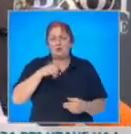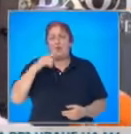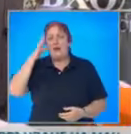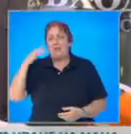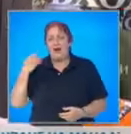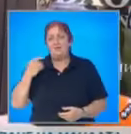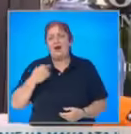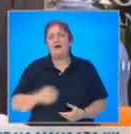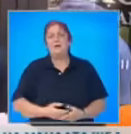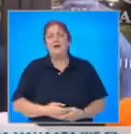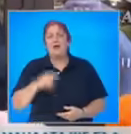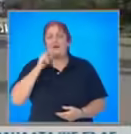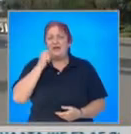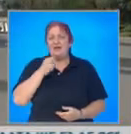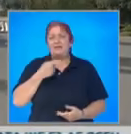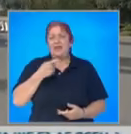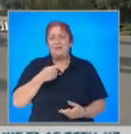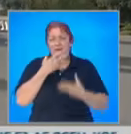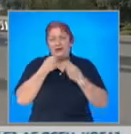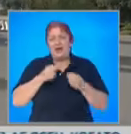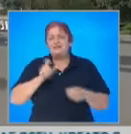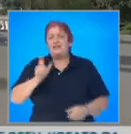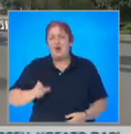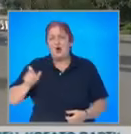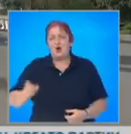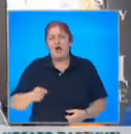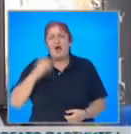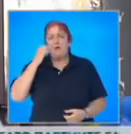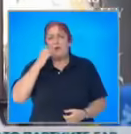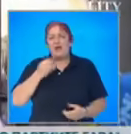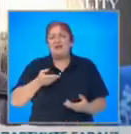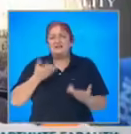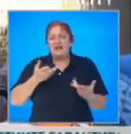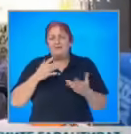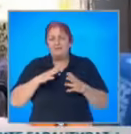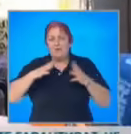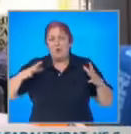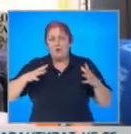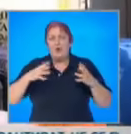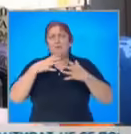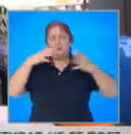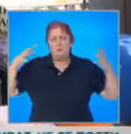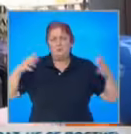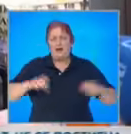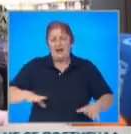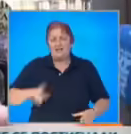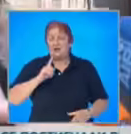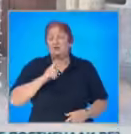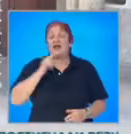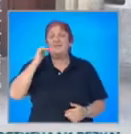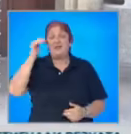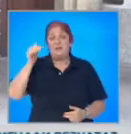при тате и при прекрасните хора. Бургас става все по-глобален и космополитен, какъвто трябва да